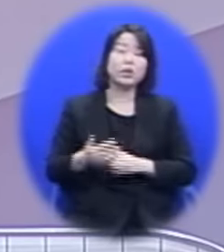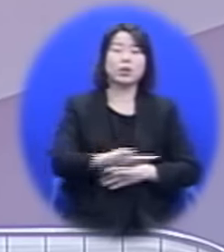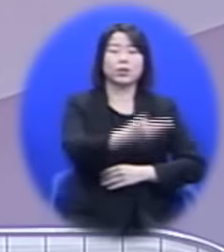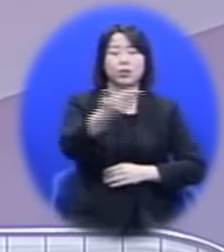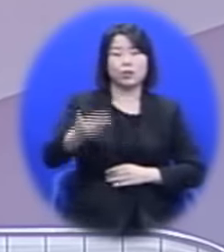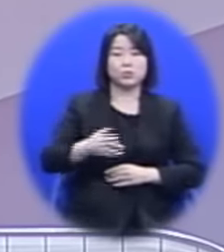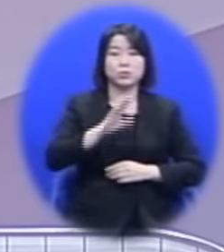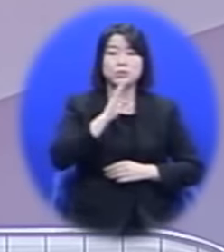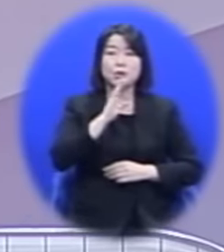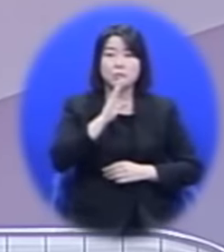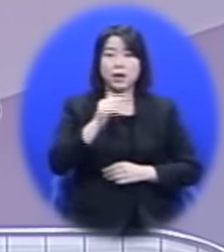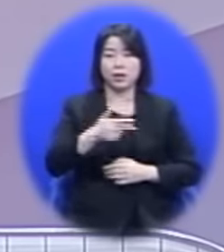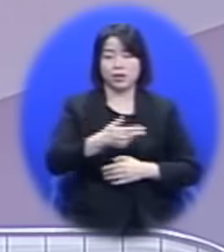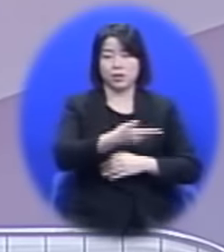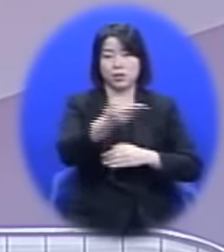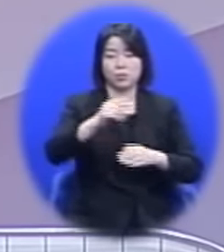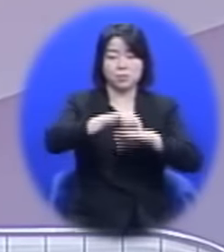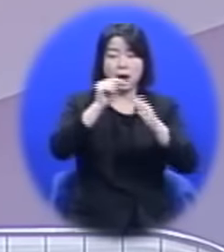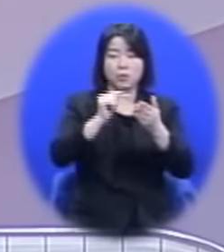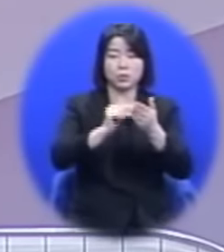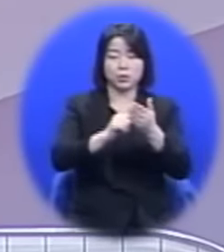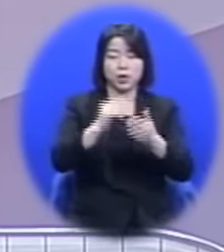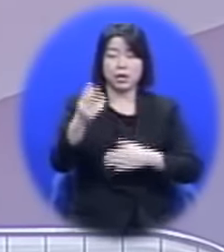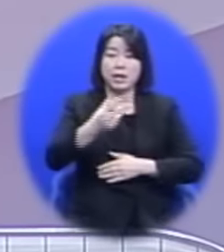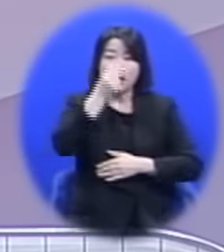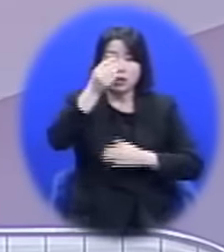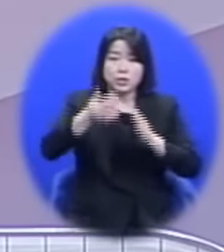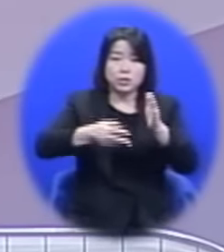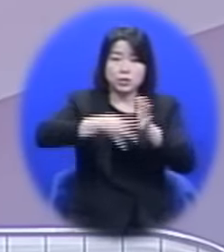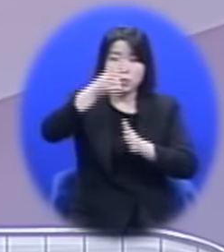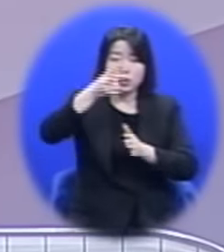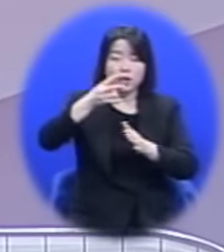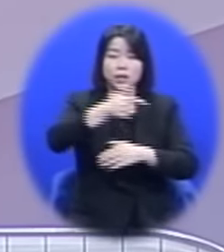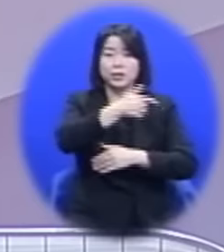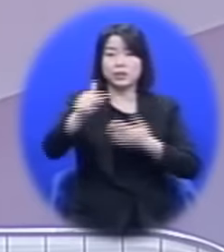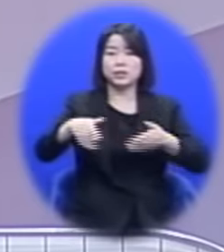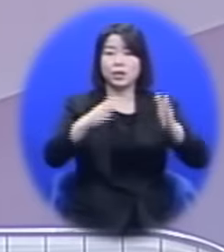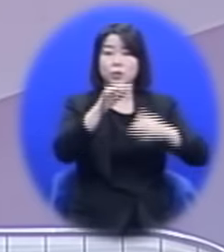여러분이 정말 마음의 시온의 대로가 있는 자가 되기를 원한다면